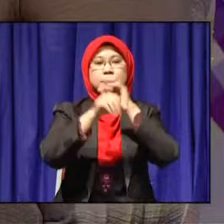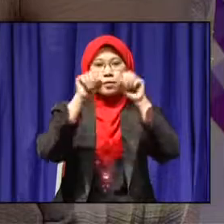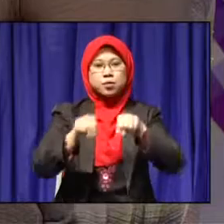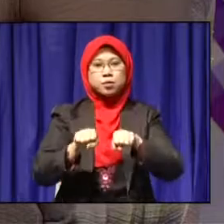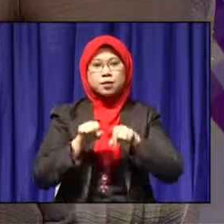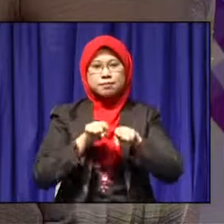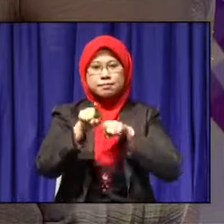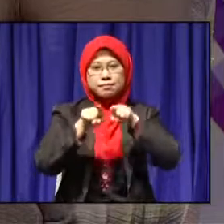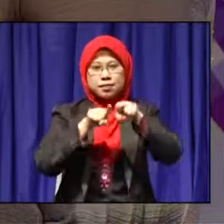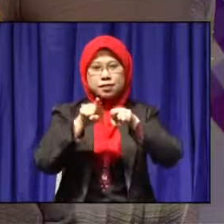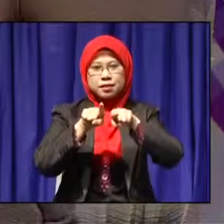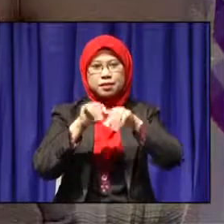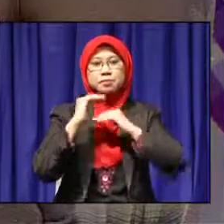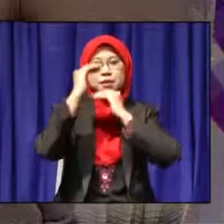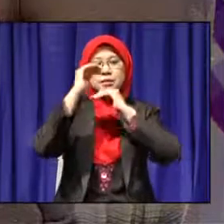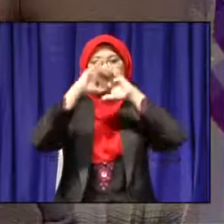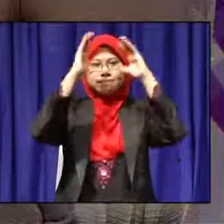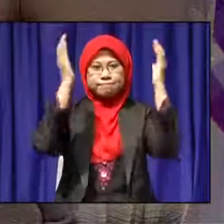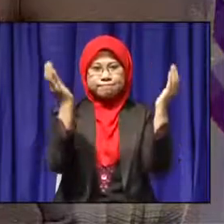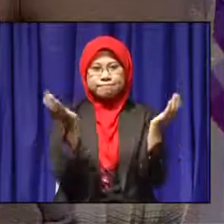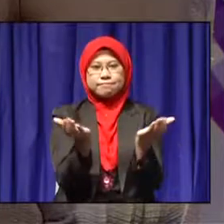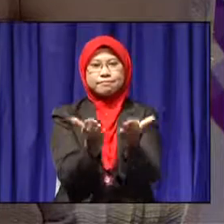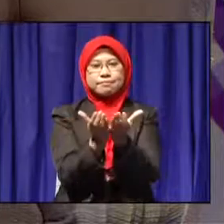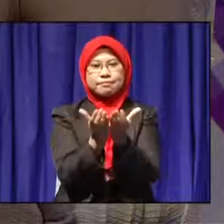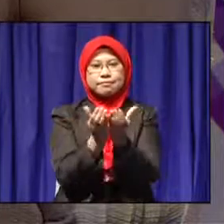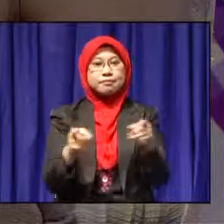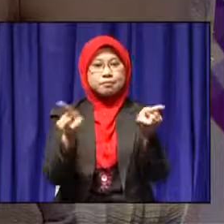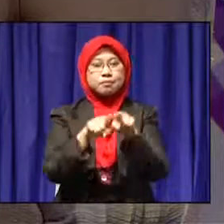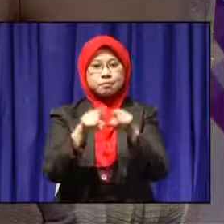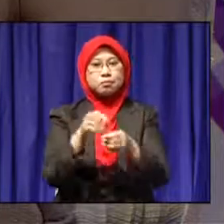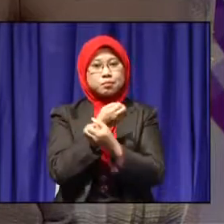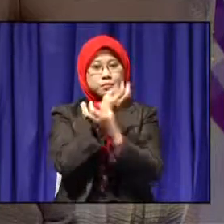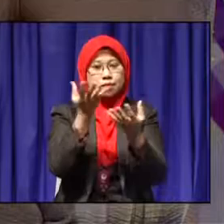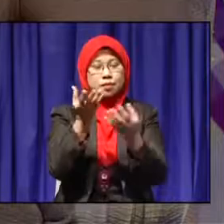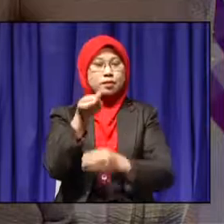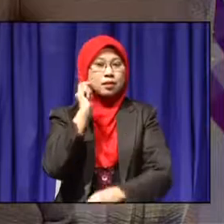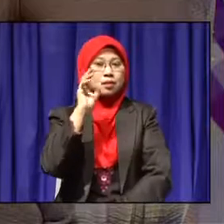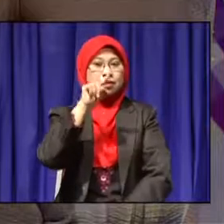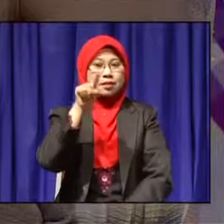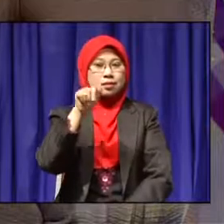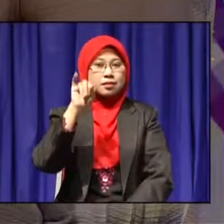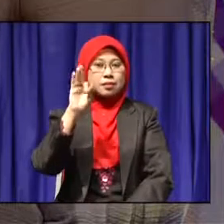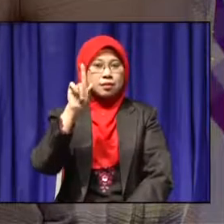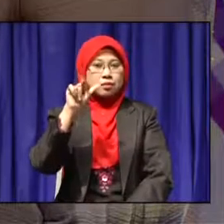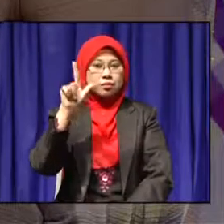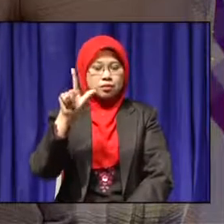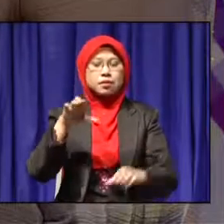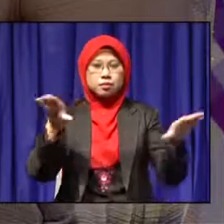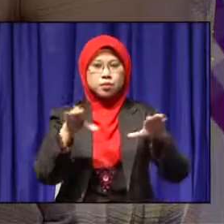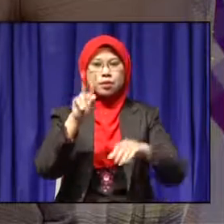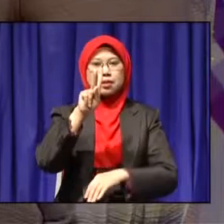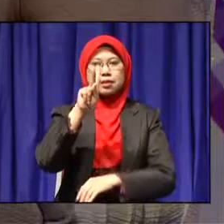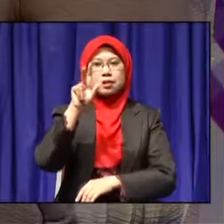bersaing di peringkat Global seperti yang dimaklumkan oleh saudara zaiful ya dengan pelaksanaan